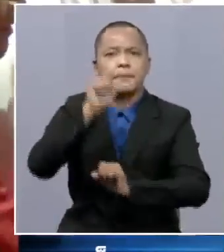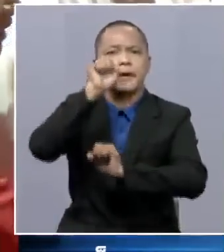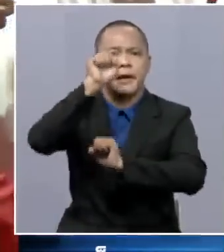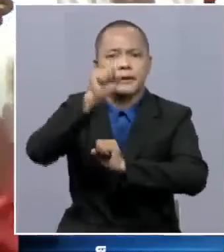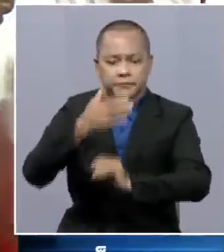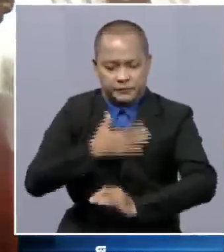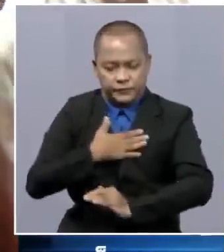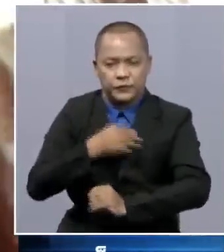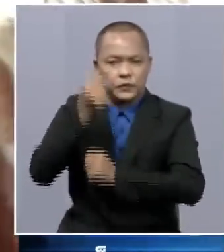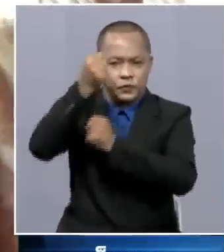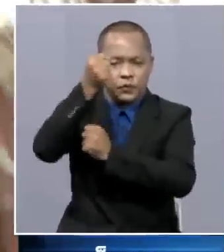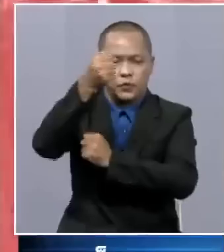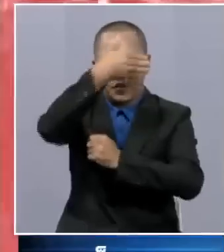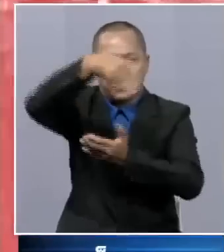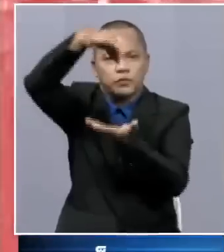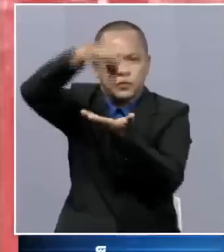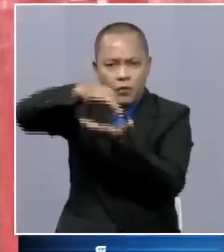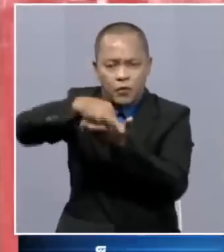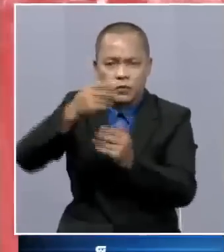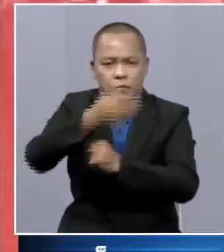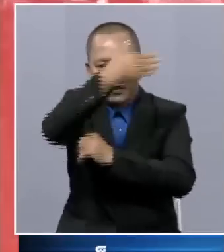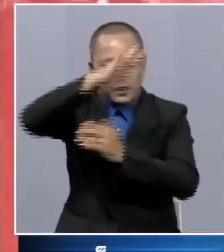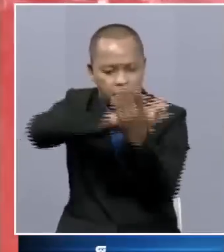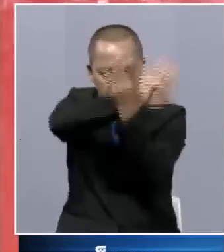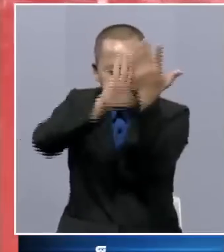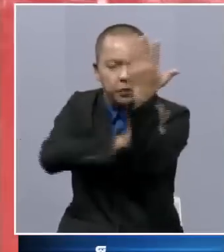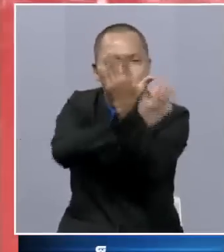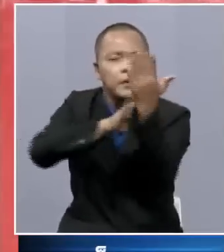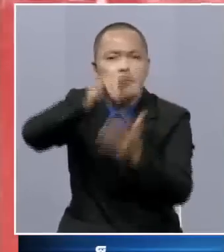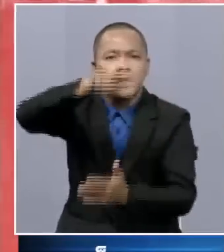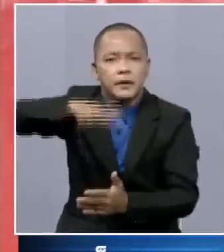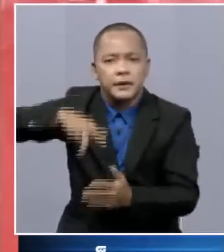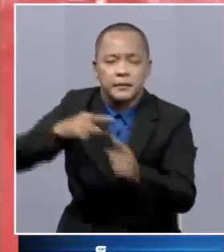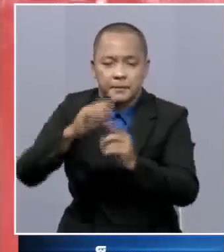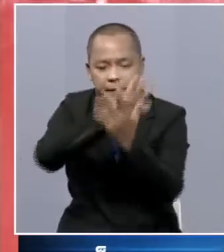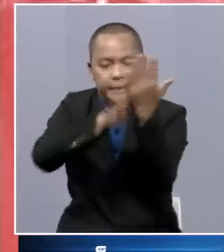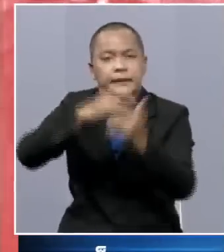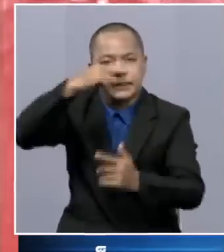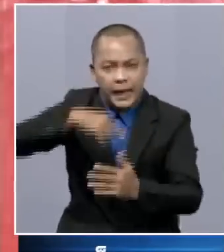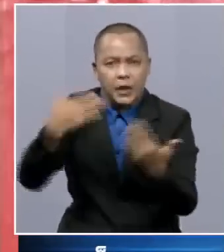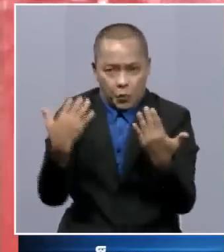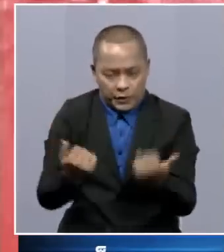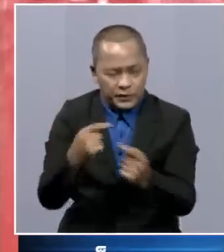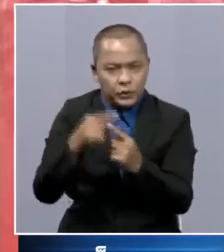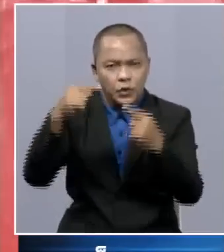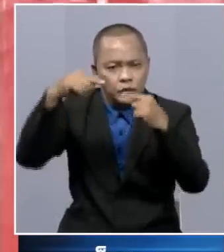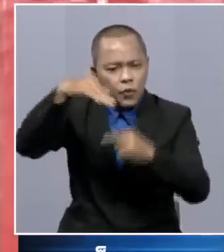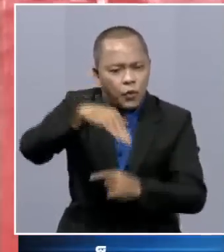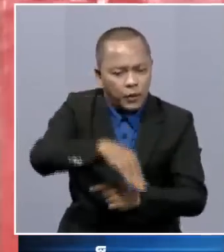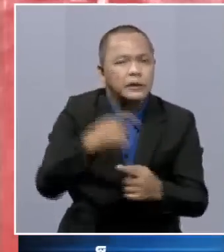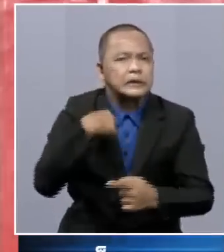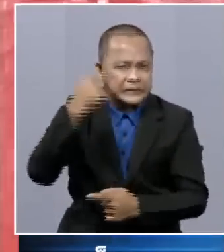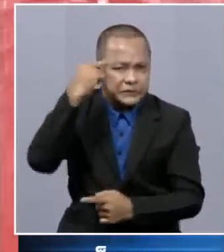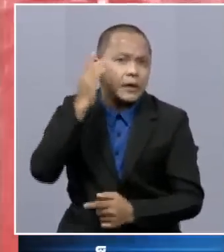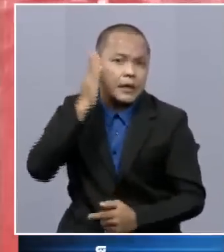ก็คือเราจะชูธงปักชัยแลนสไลด์เพื่อไทยทั้งแผ่นดินแล้วก็บอกว่าประเทศไทยปัจจุบันเนี่ยจุดต่ำสุดและเชื่อมั่น